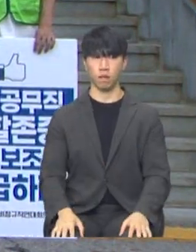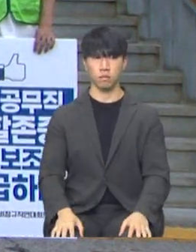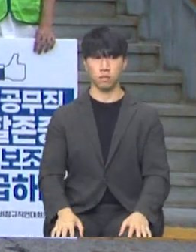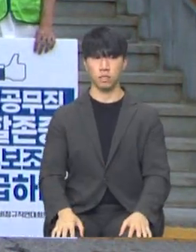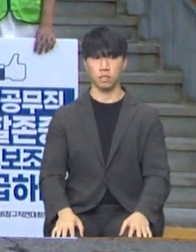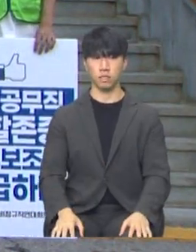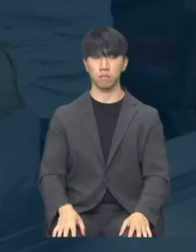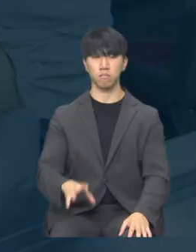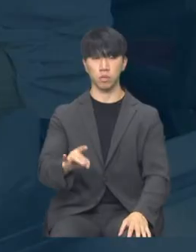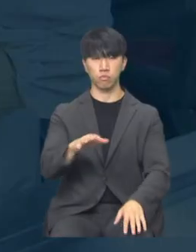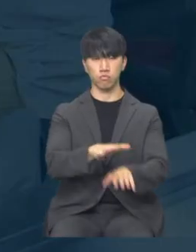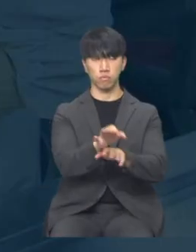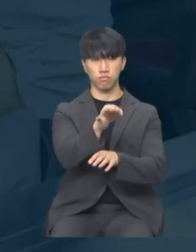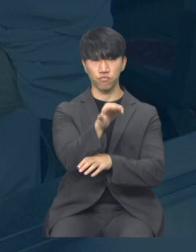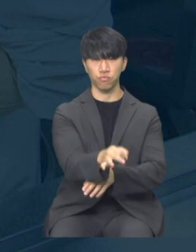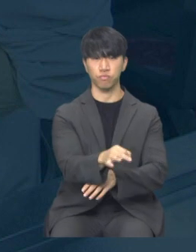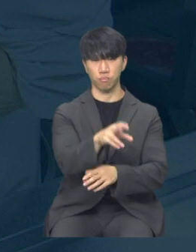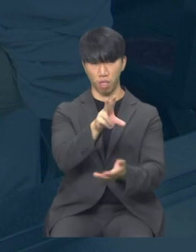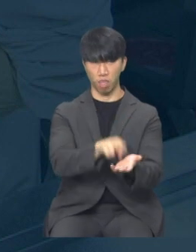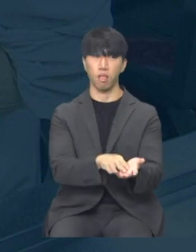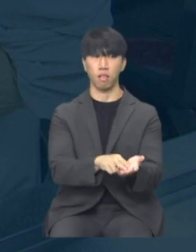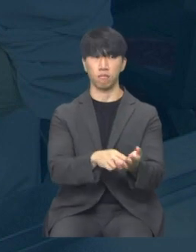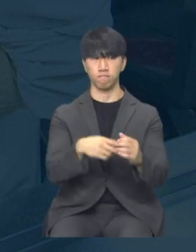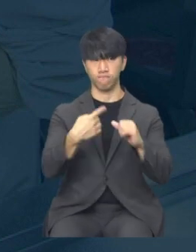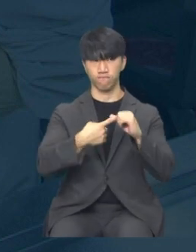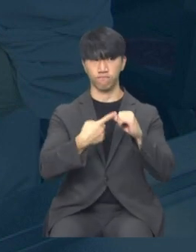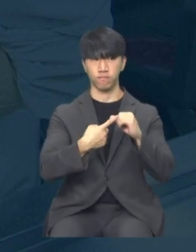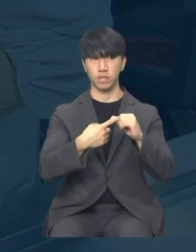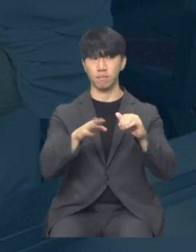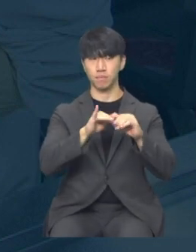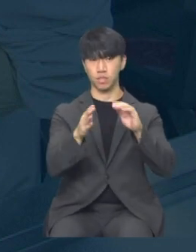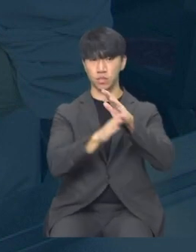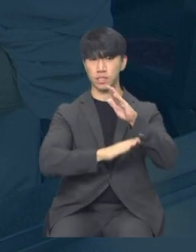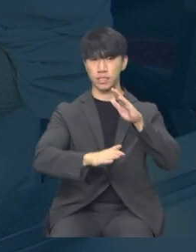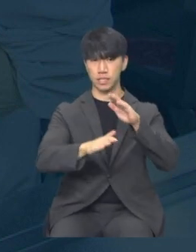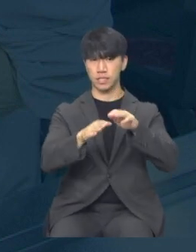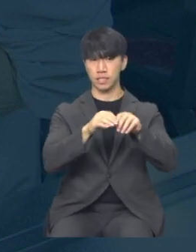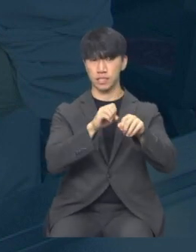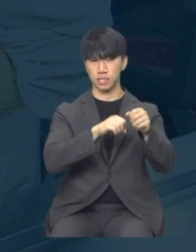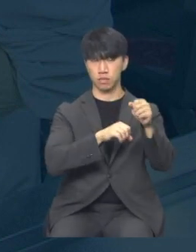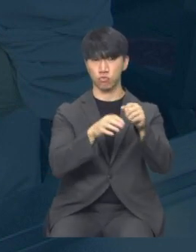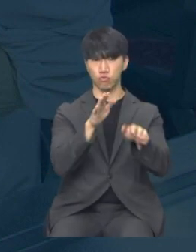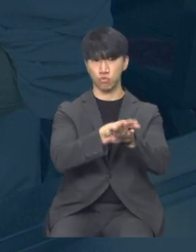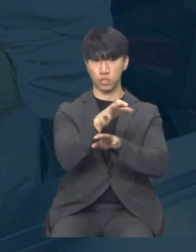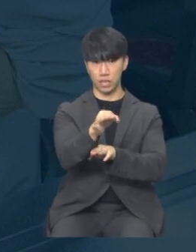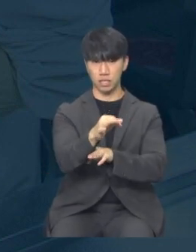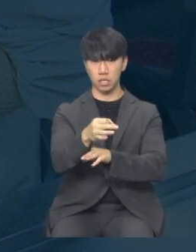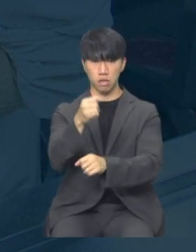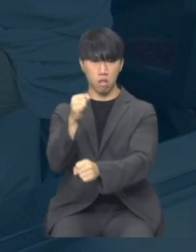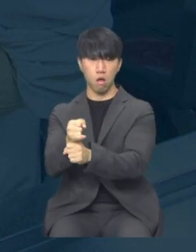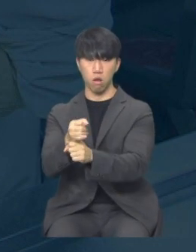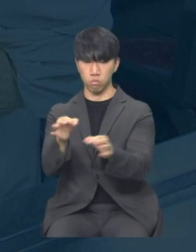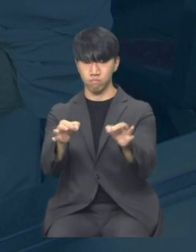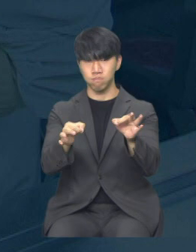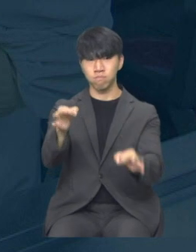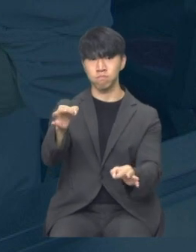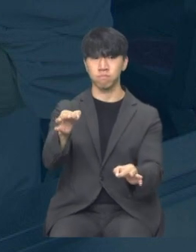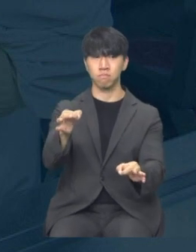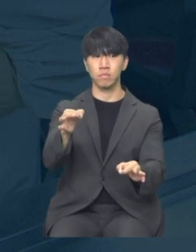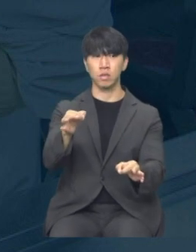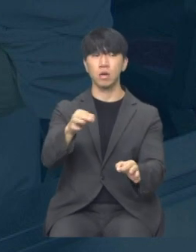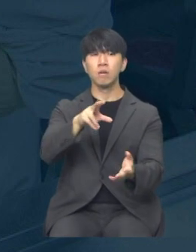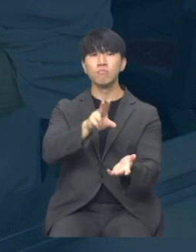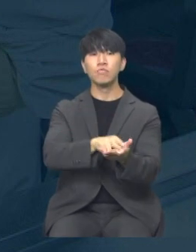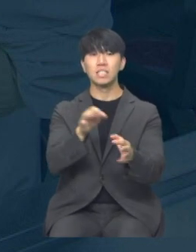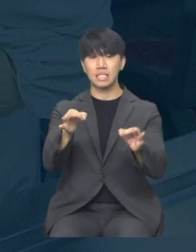구조를 지적합니다. 학교 비정규직 노동자의 기본급은 최저임금보다 낮습니다. 문제는 그